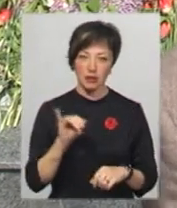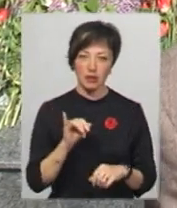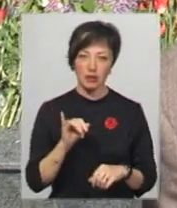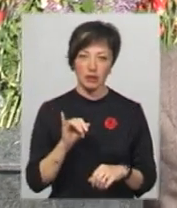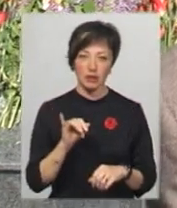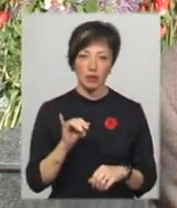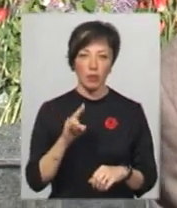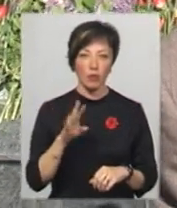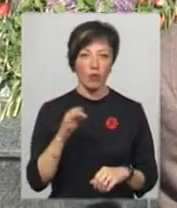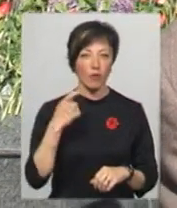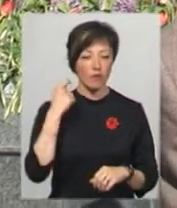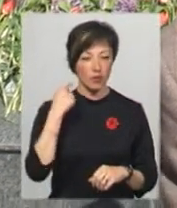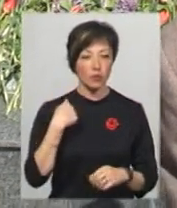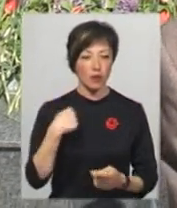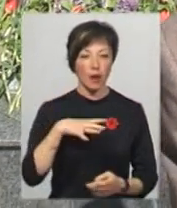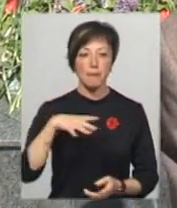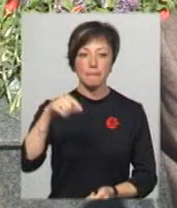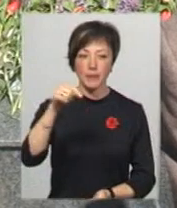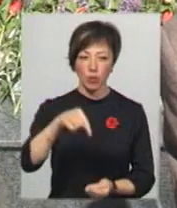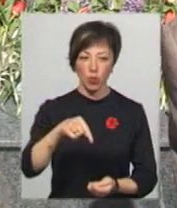по возрасту я підходив